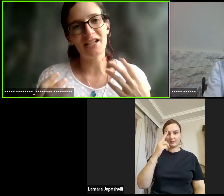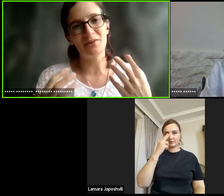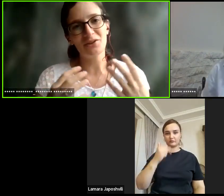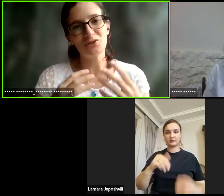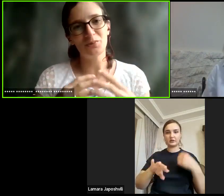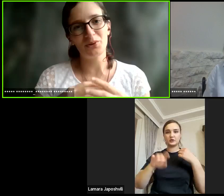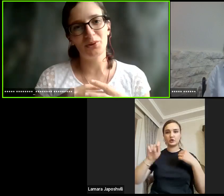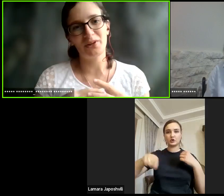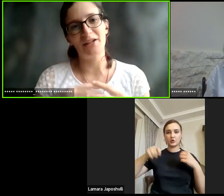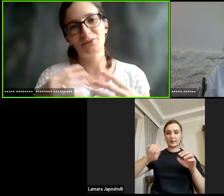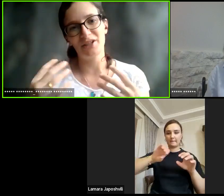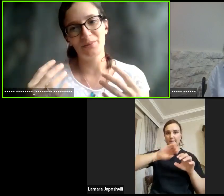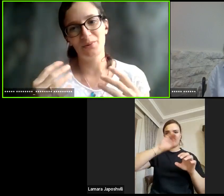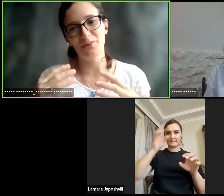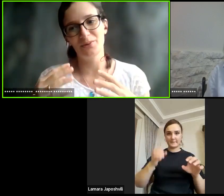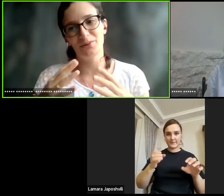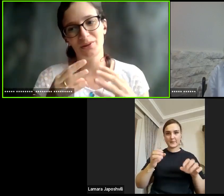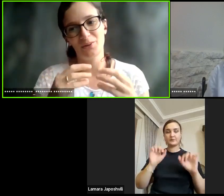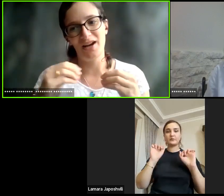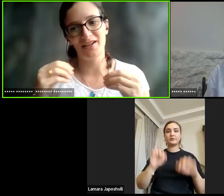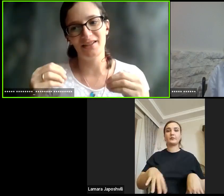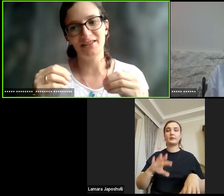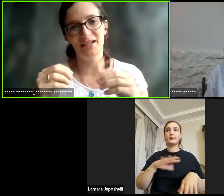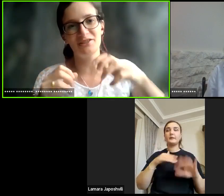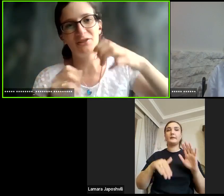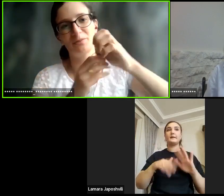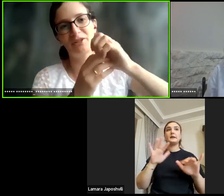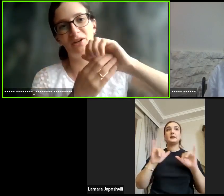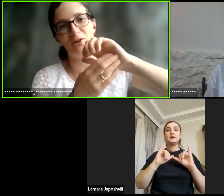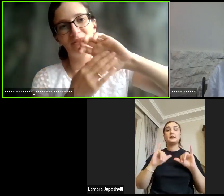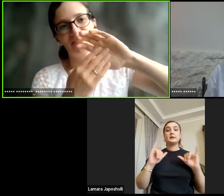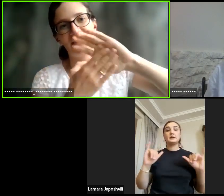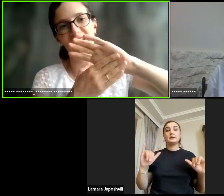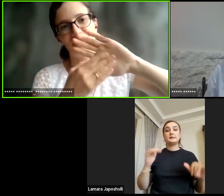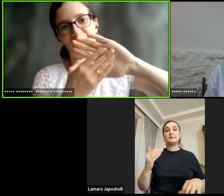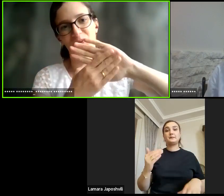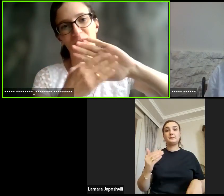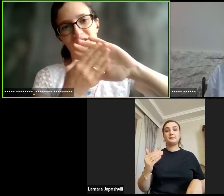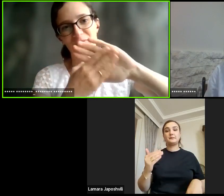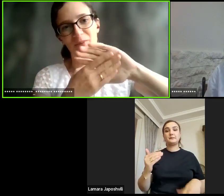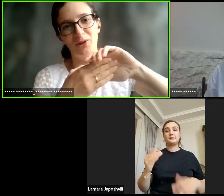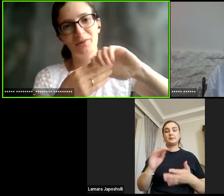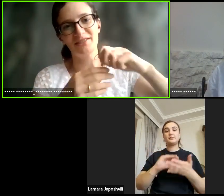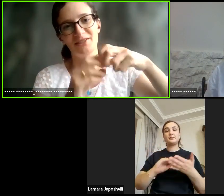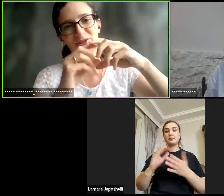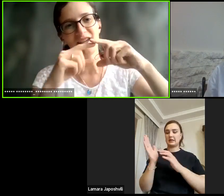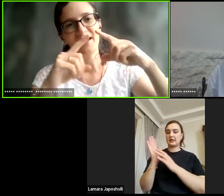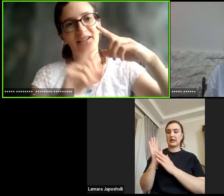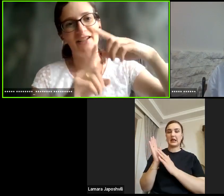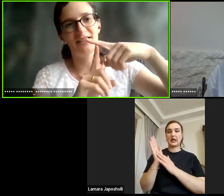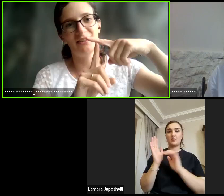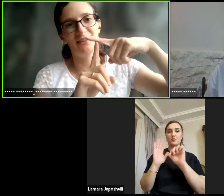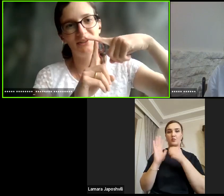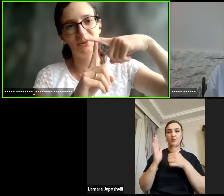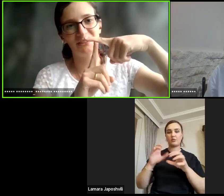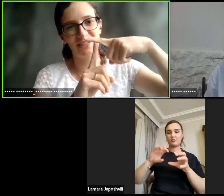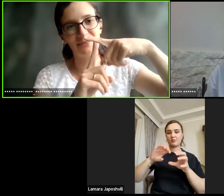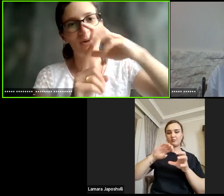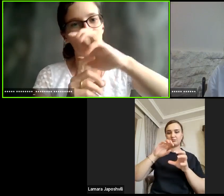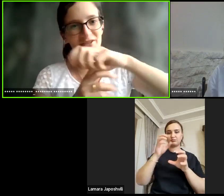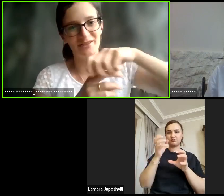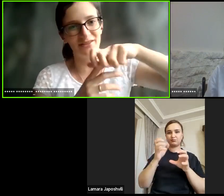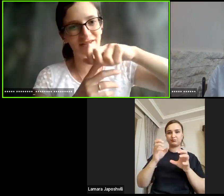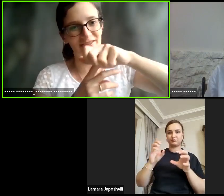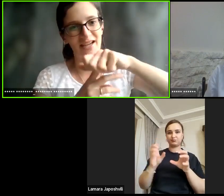ან შეიძლება იყოს უფრო განვითარებული ვარიანტი ამისი, რომ იმეორებდეს ხელის გულის ფორმას, ეს იყოს ლათინური